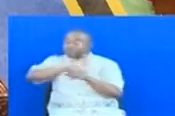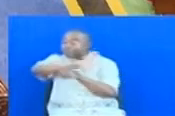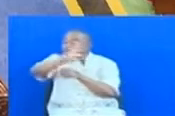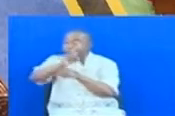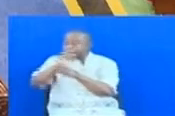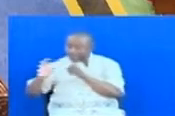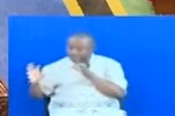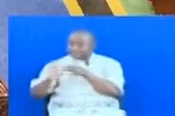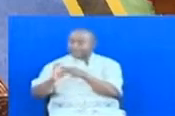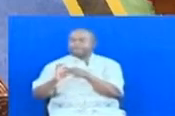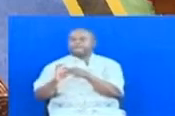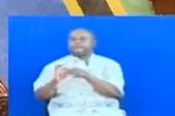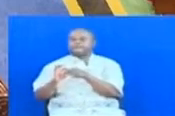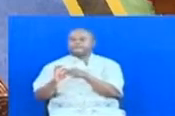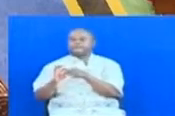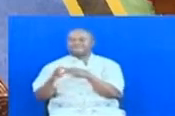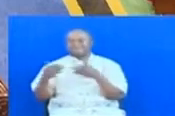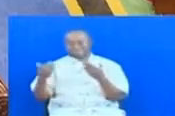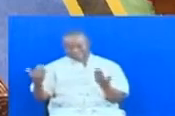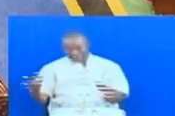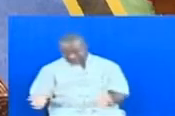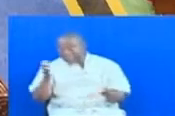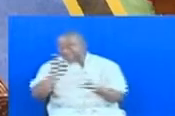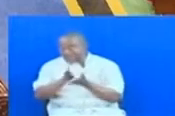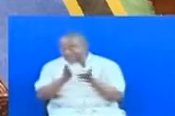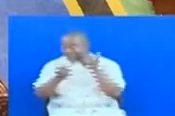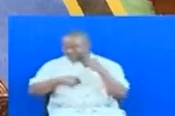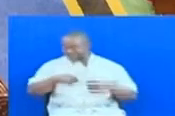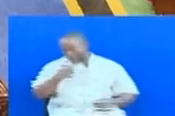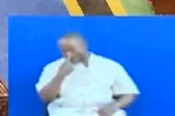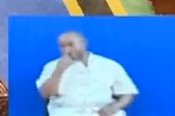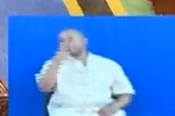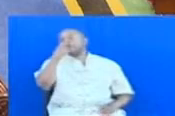vizuri. Kwa kweli mimi na kila sababu kujivunia.